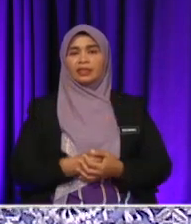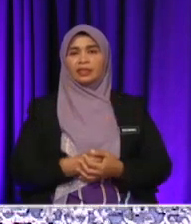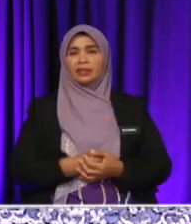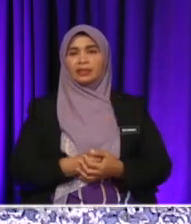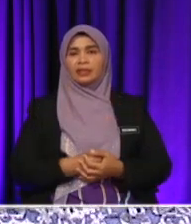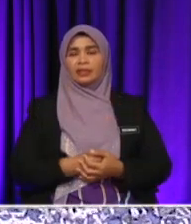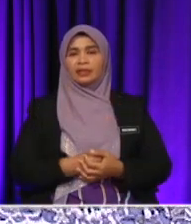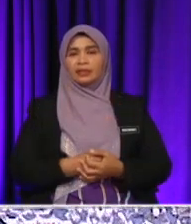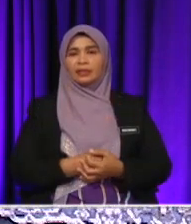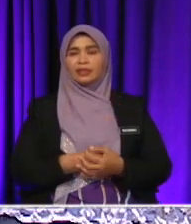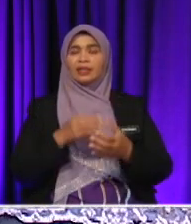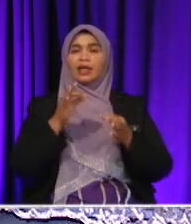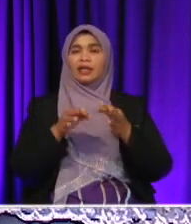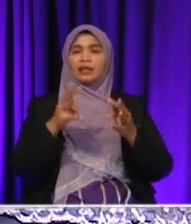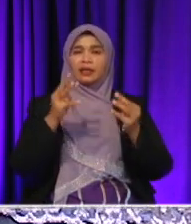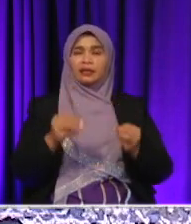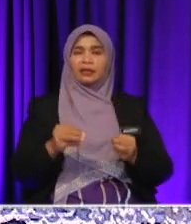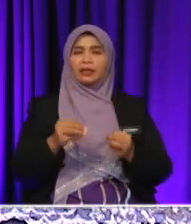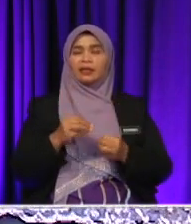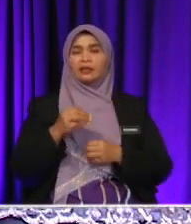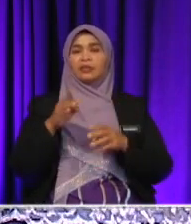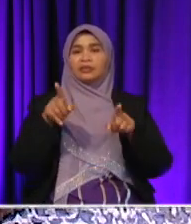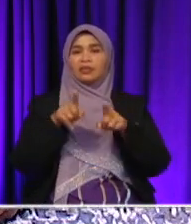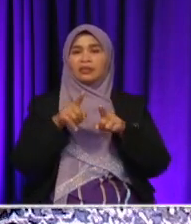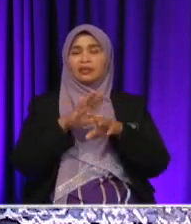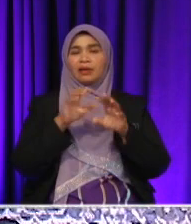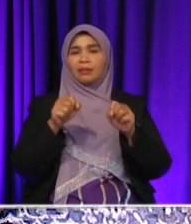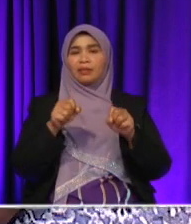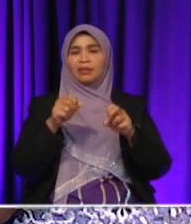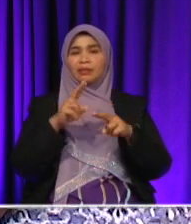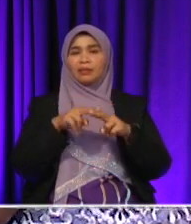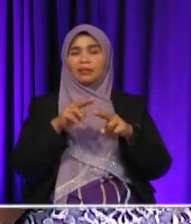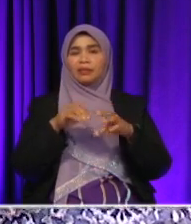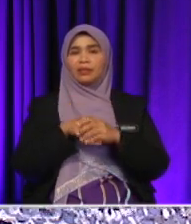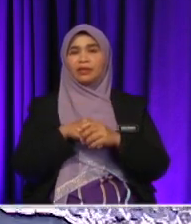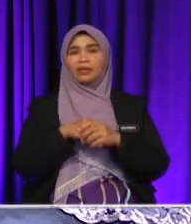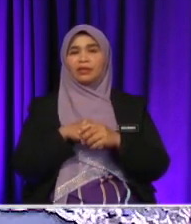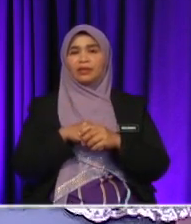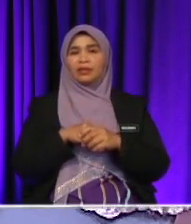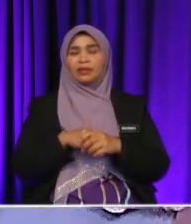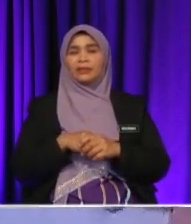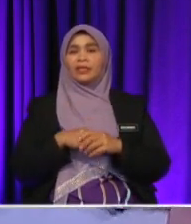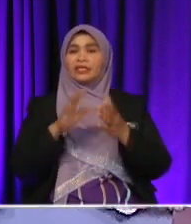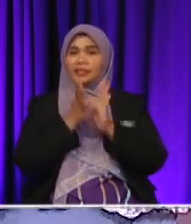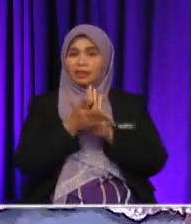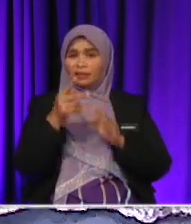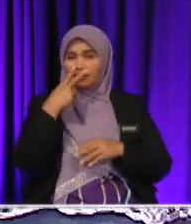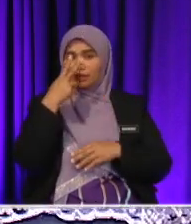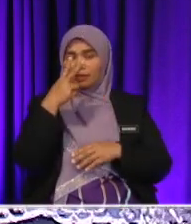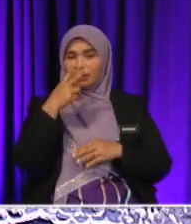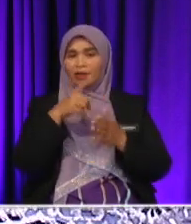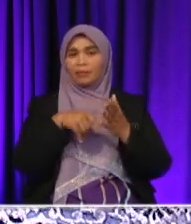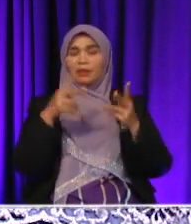pandai berenang jadi tumbuhan Ini Tak bolehlah dia tahu boleh berenang jadi kita lihat apakah